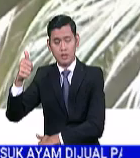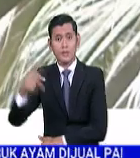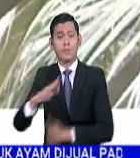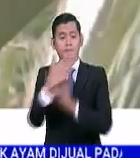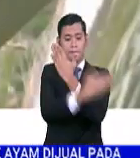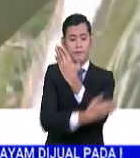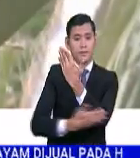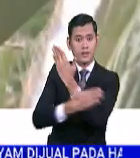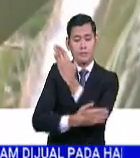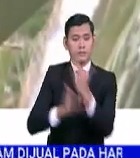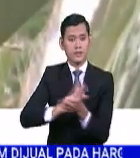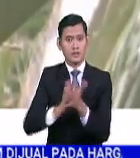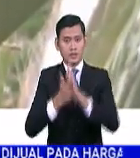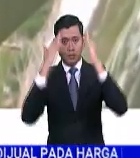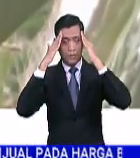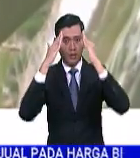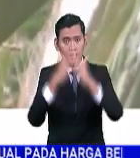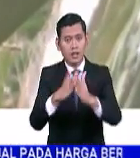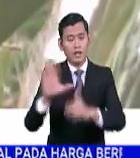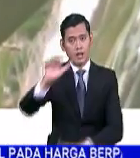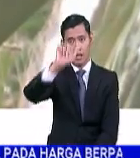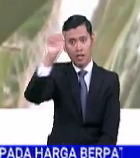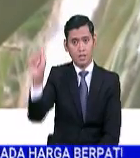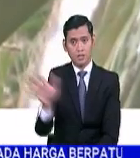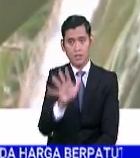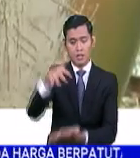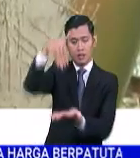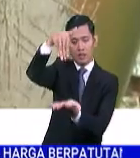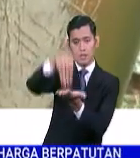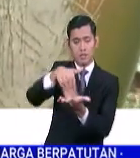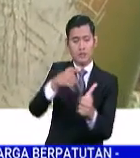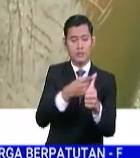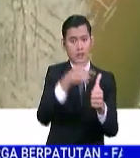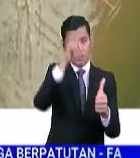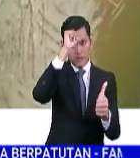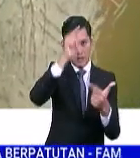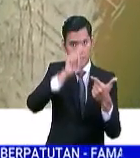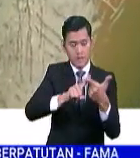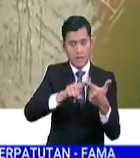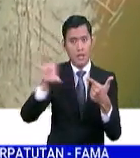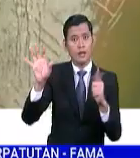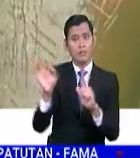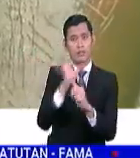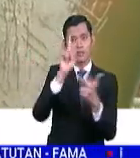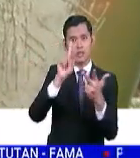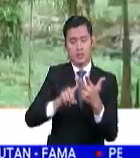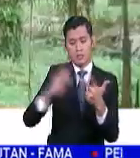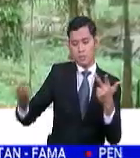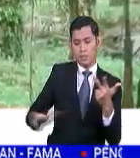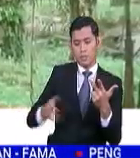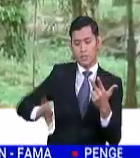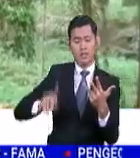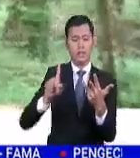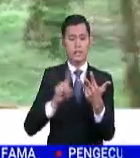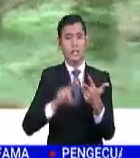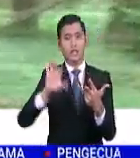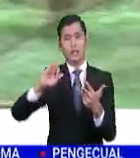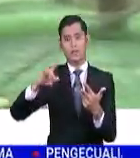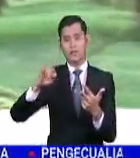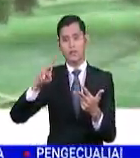Antara negara yang menjadi tumpuan ialah Asia Tengah dan Selatan seperti India, Pakistan, Bangladesh dan Afghanistan